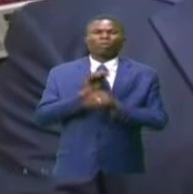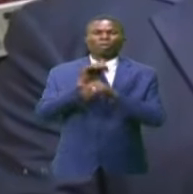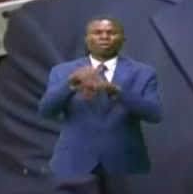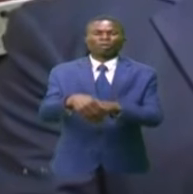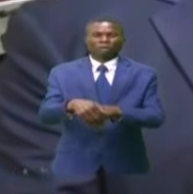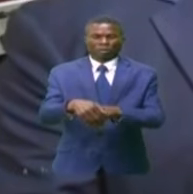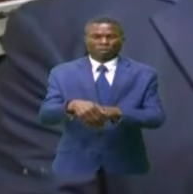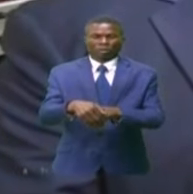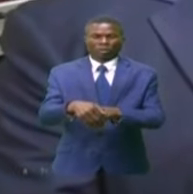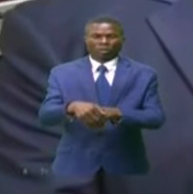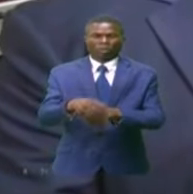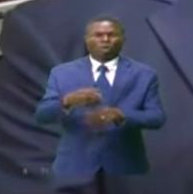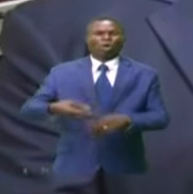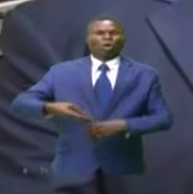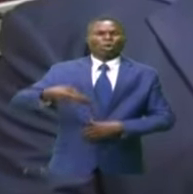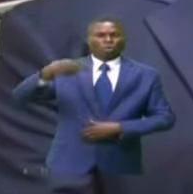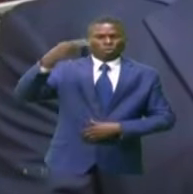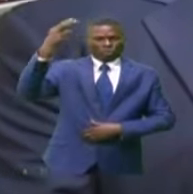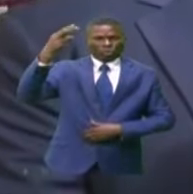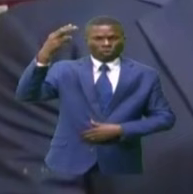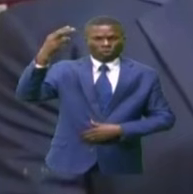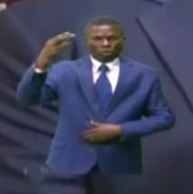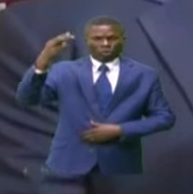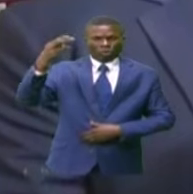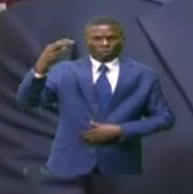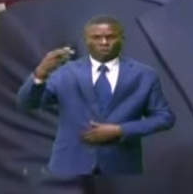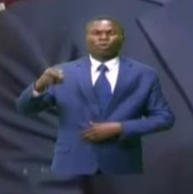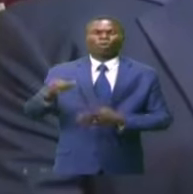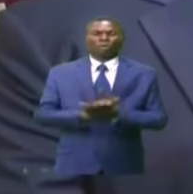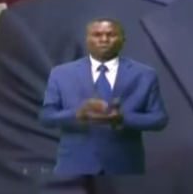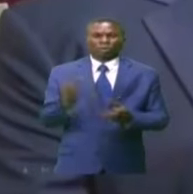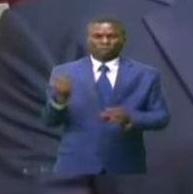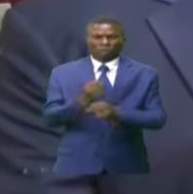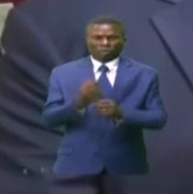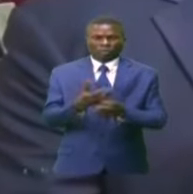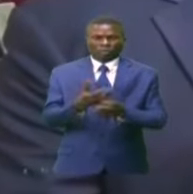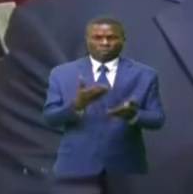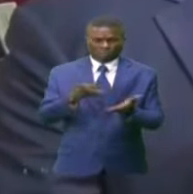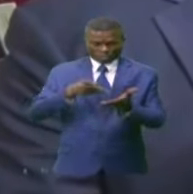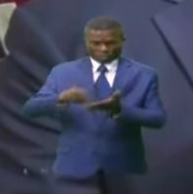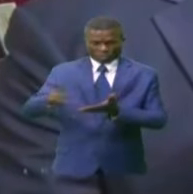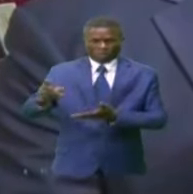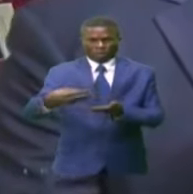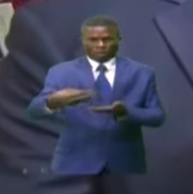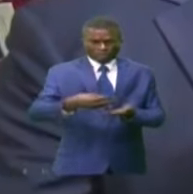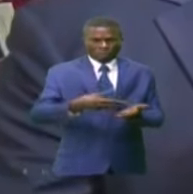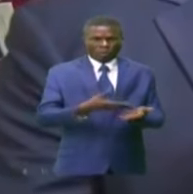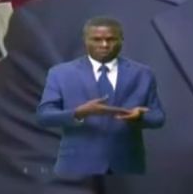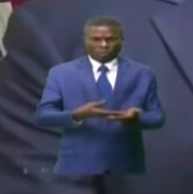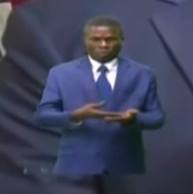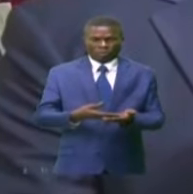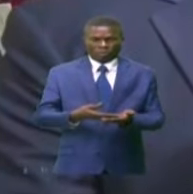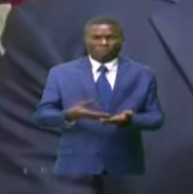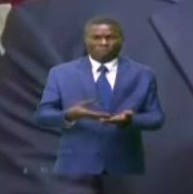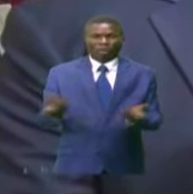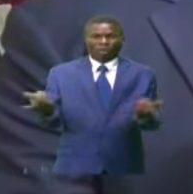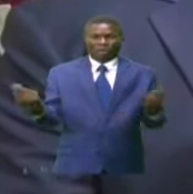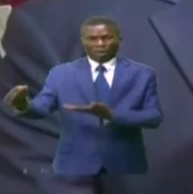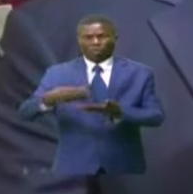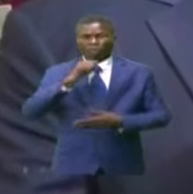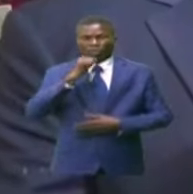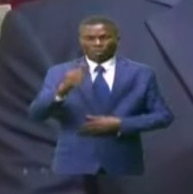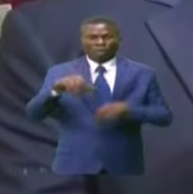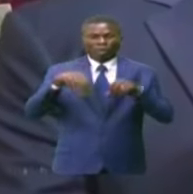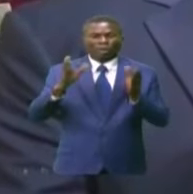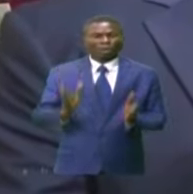participation au plus haut niveau, aux sessions. Il y a le paiement des cotisations. Vous savez que lorsqu'on n'a pas cotisé, les